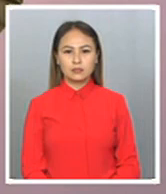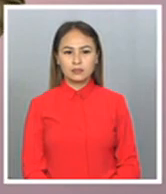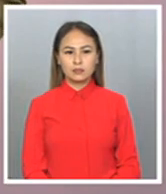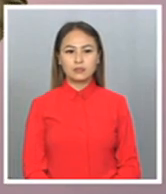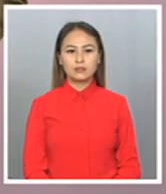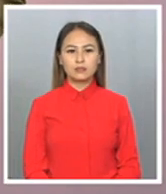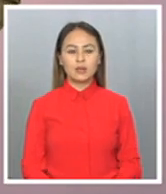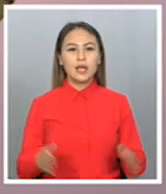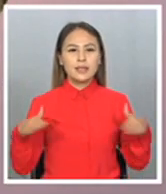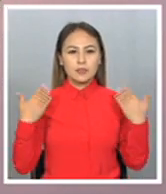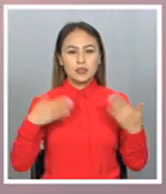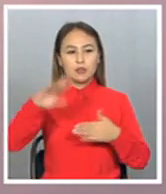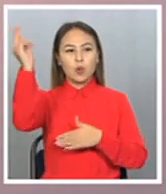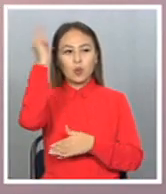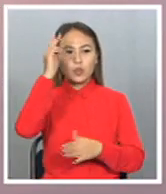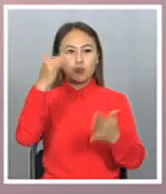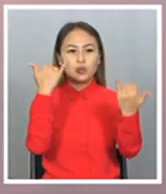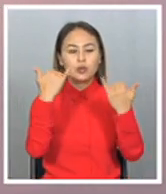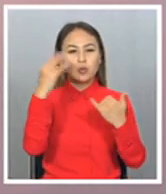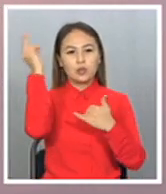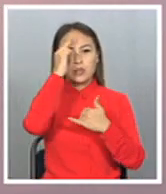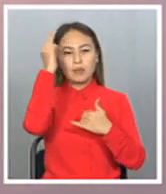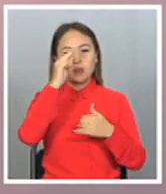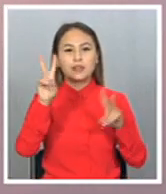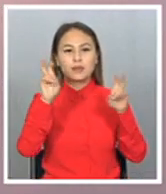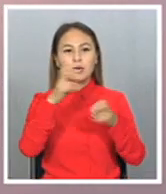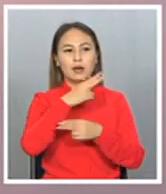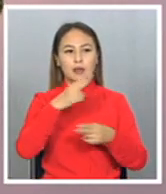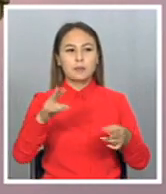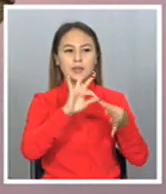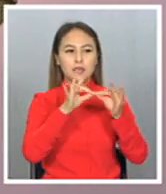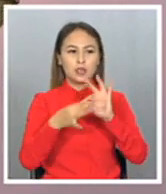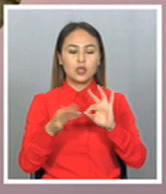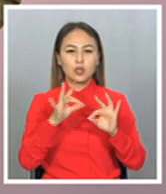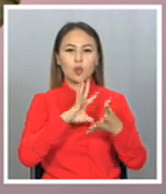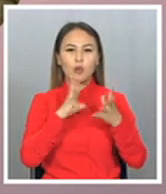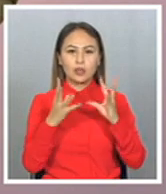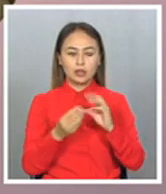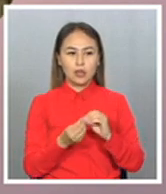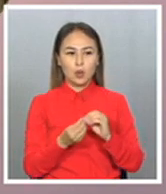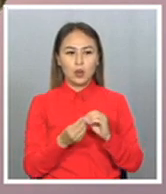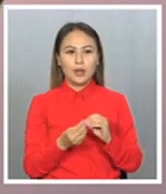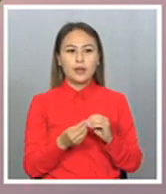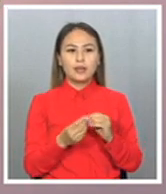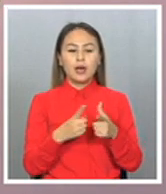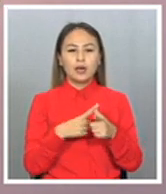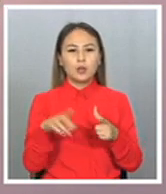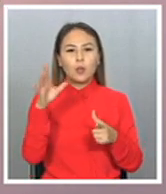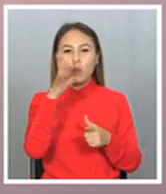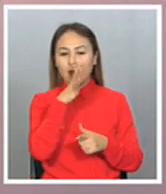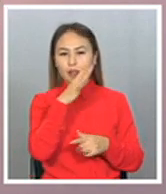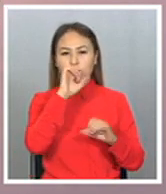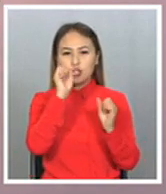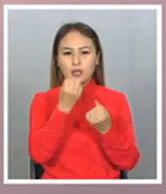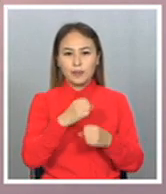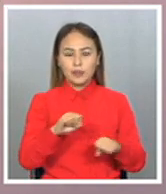Сәлеметсіңдер ме, оқушылар? Бүгінгі сабағымыздың тақырыбы – пысықтау және қортындылау. Яғни, уақыт,